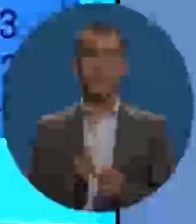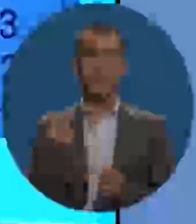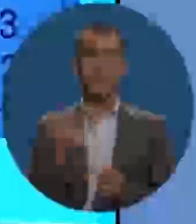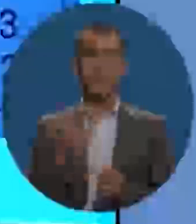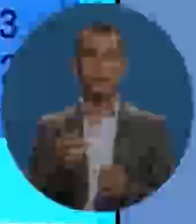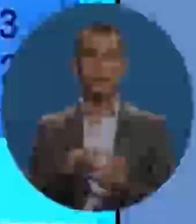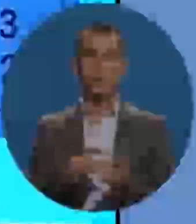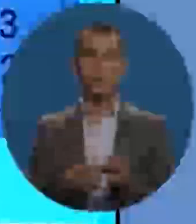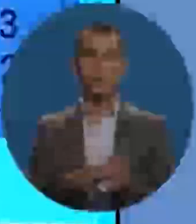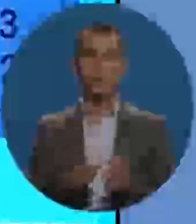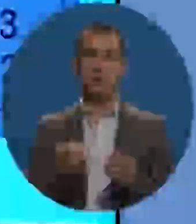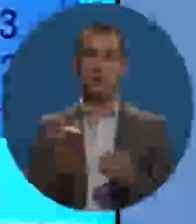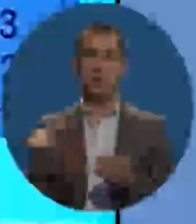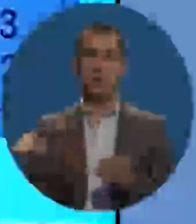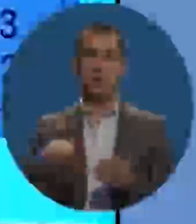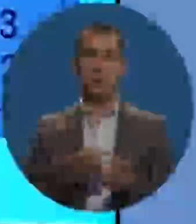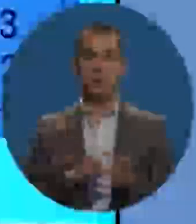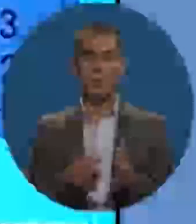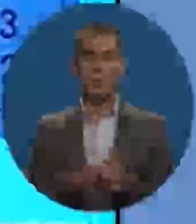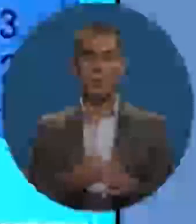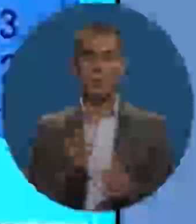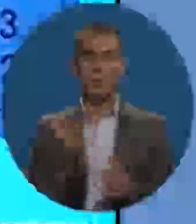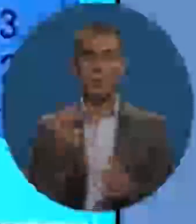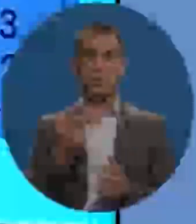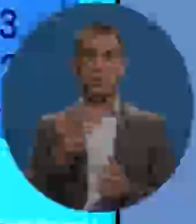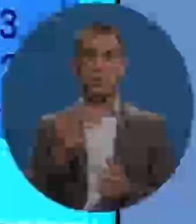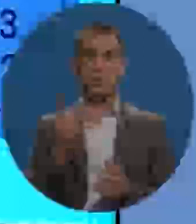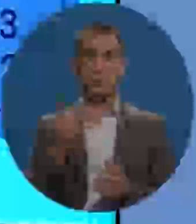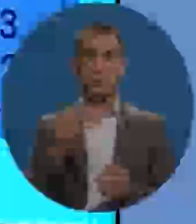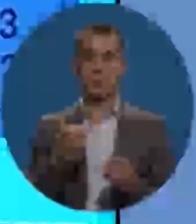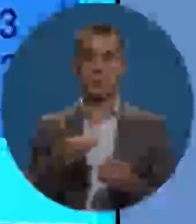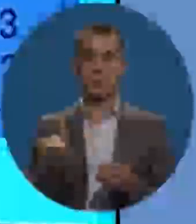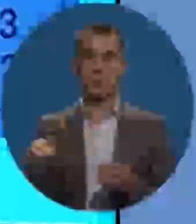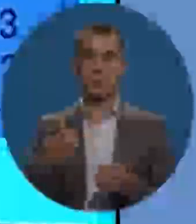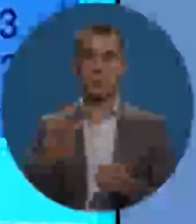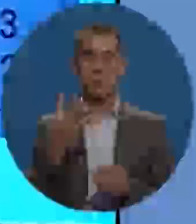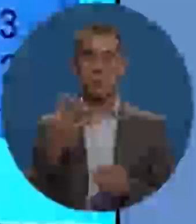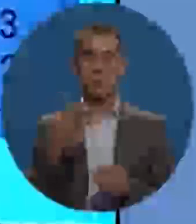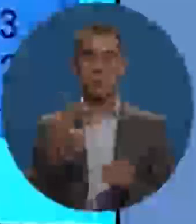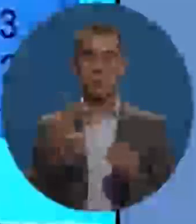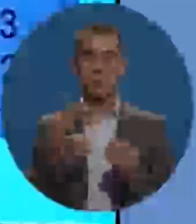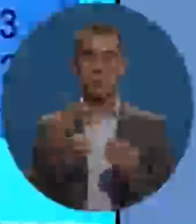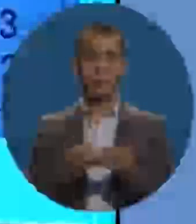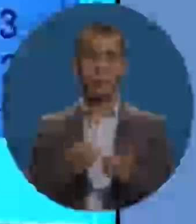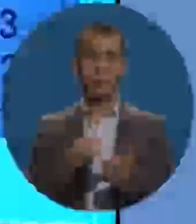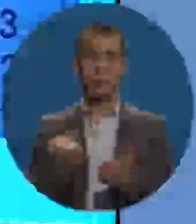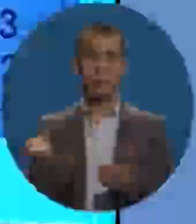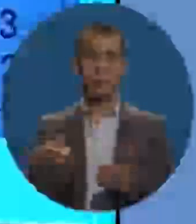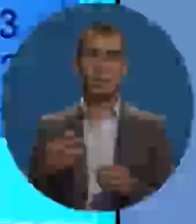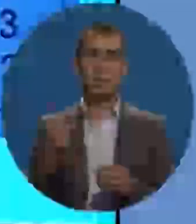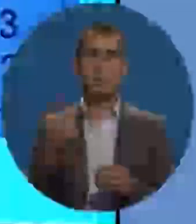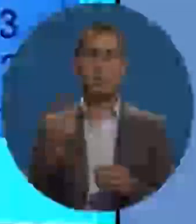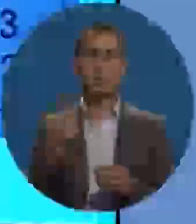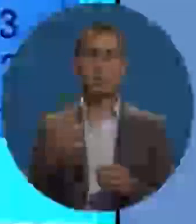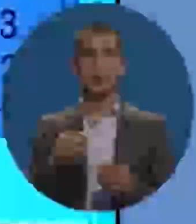екінші класс, мыңлықлар классында, 3 1 000-лық, 4 10 мыңлық, ал 2